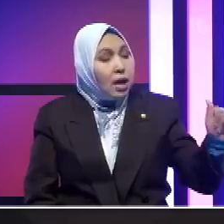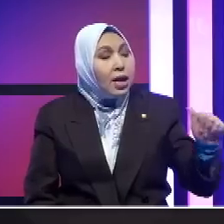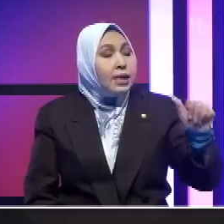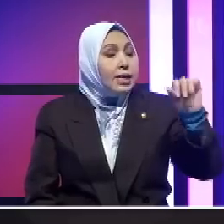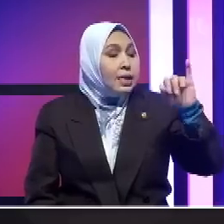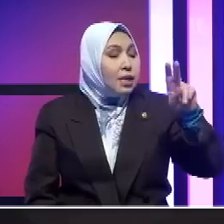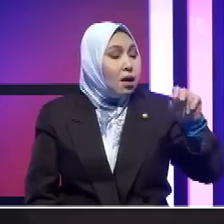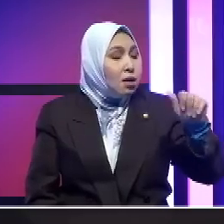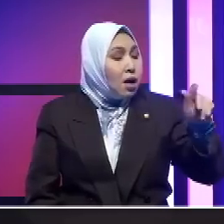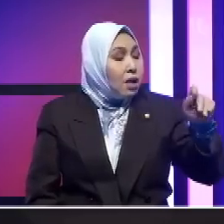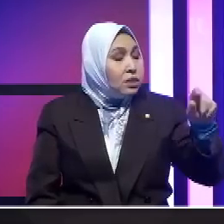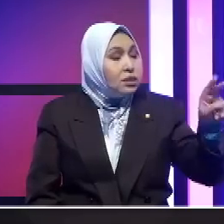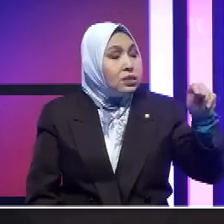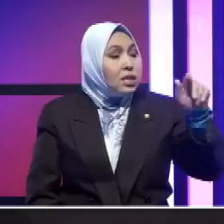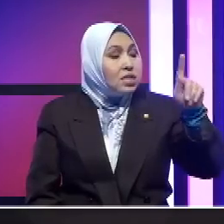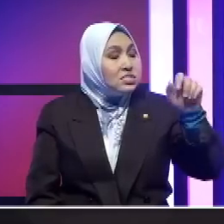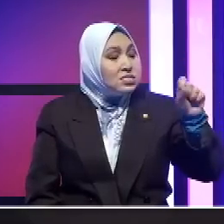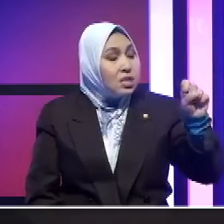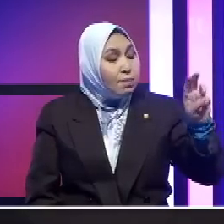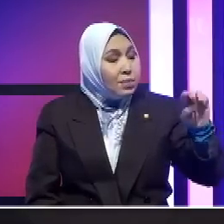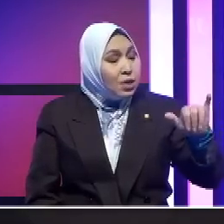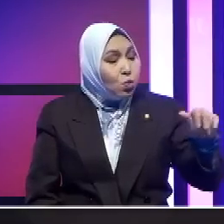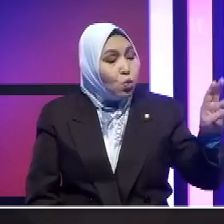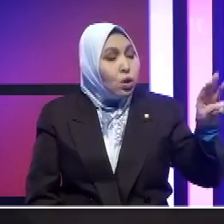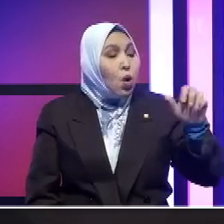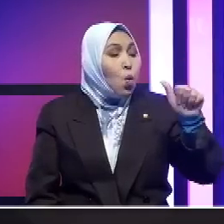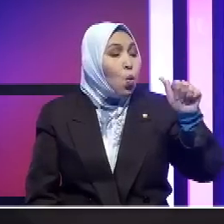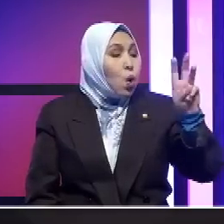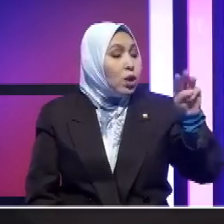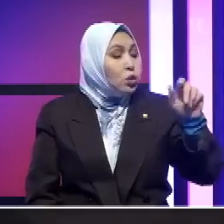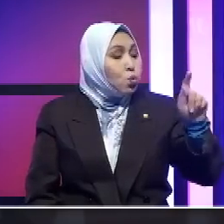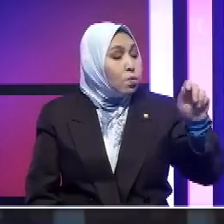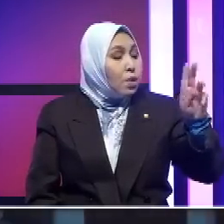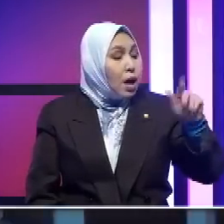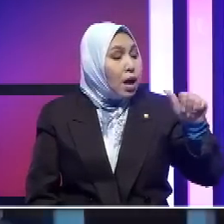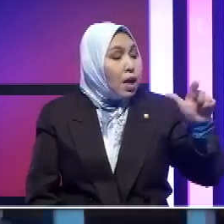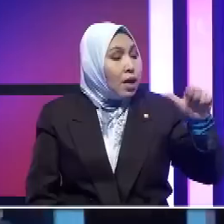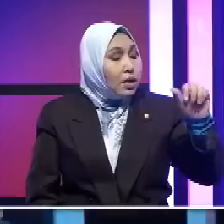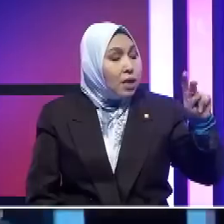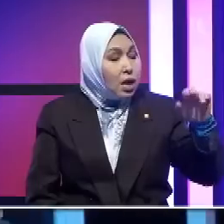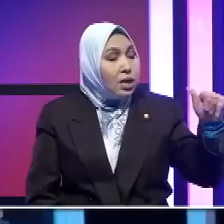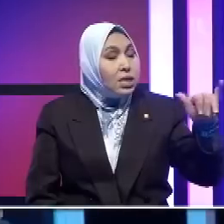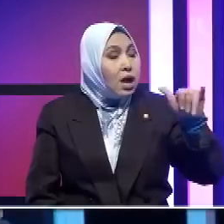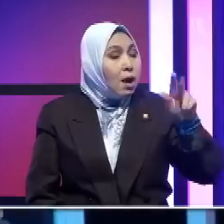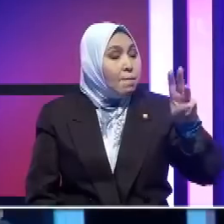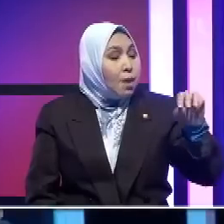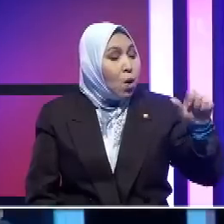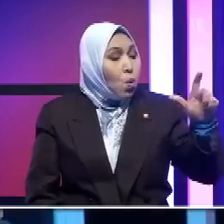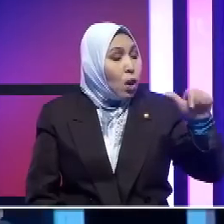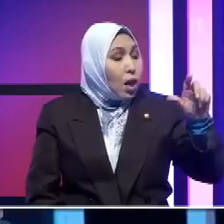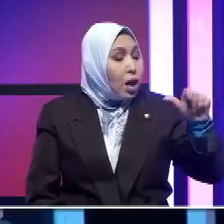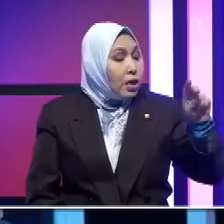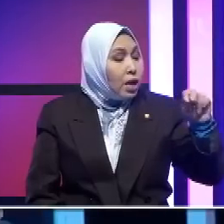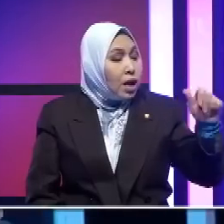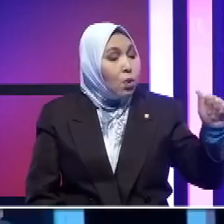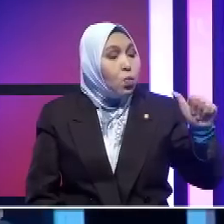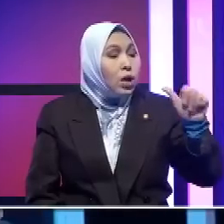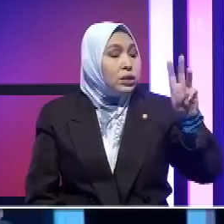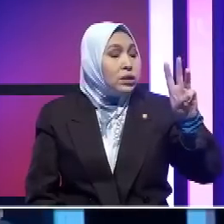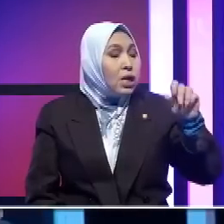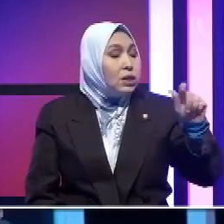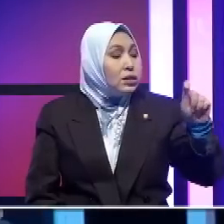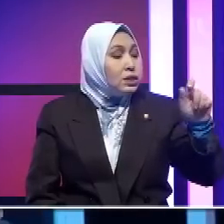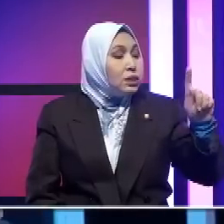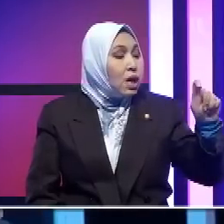السميع العليم وتب علينا يا مولانا إنك أنت